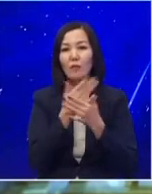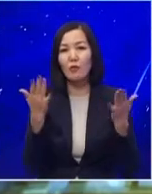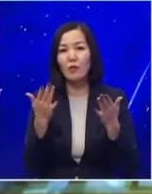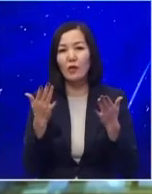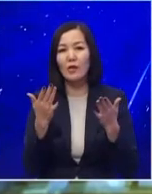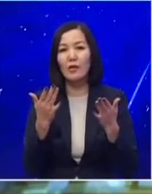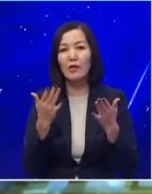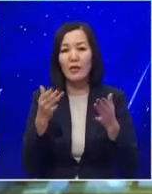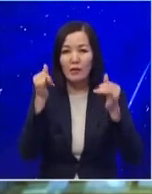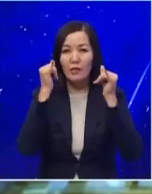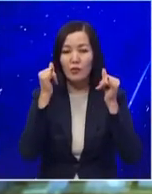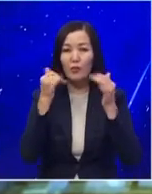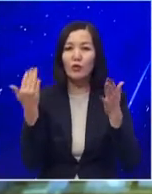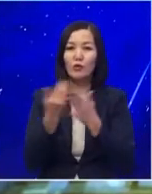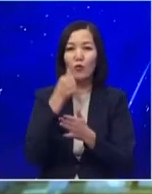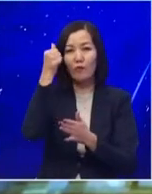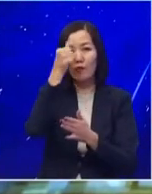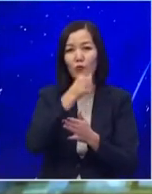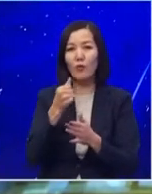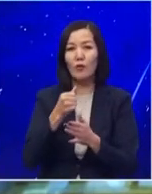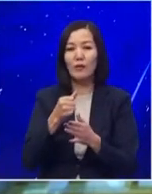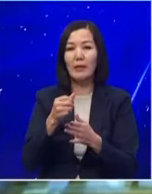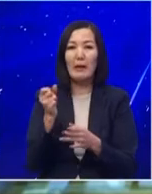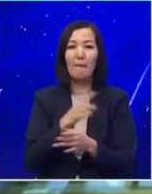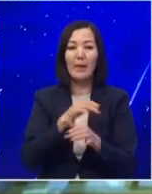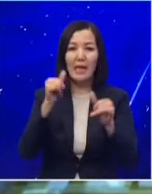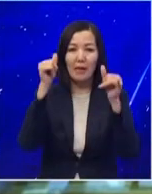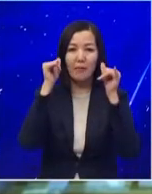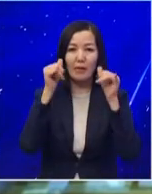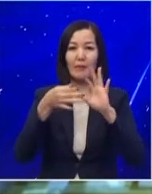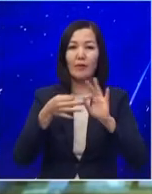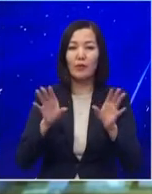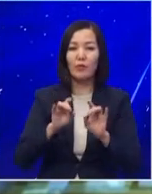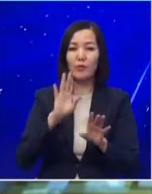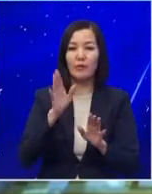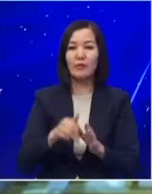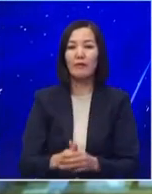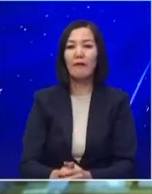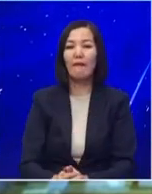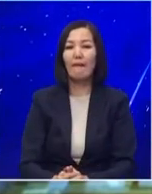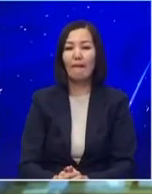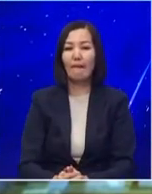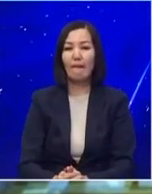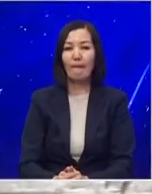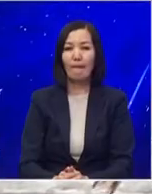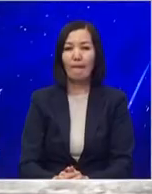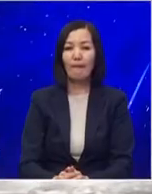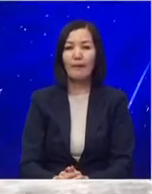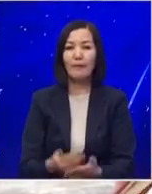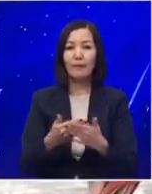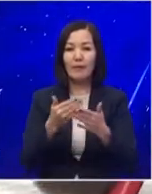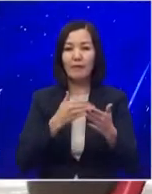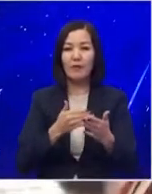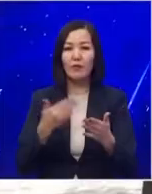предпочитает покровитель наступающего года белый бык подробности в материалах сюжета в преддверии